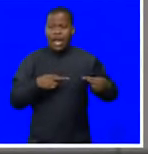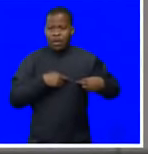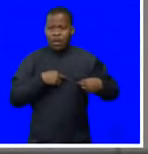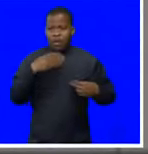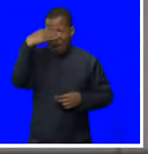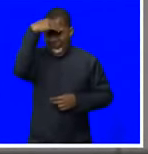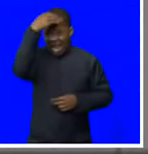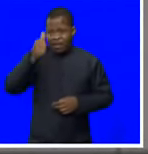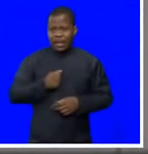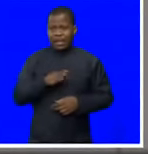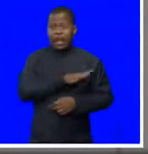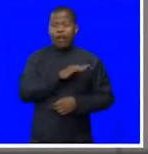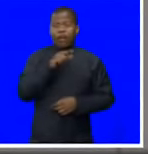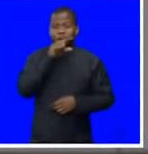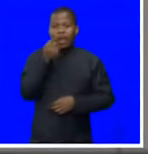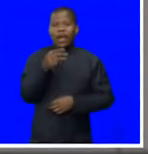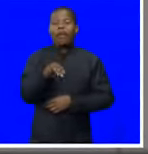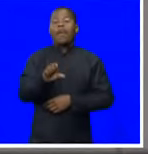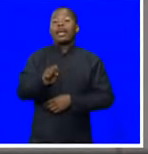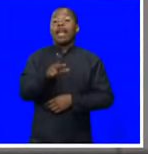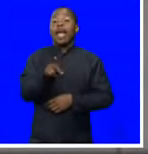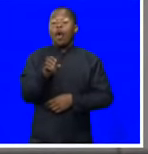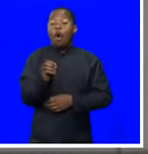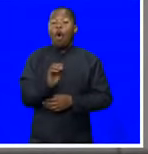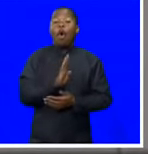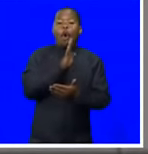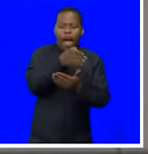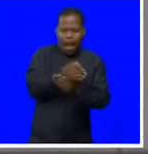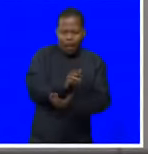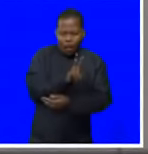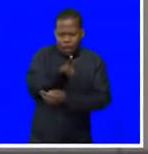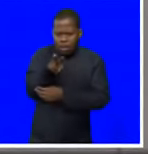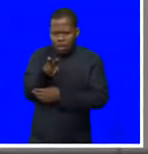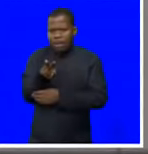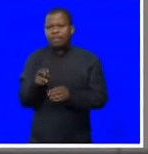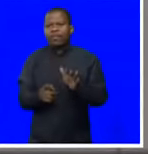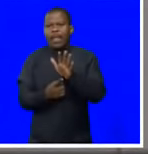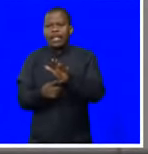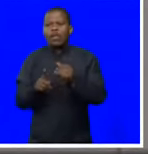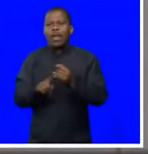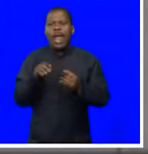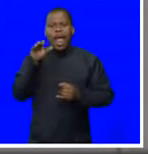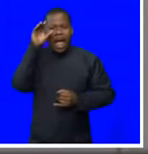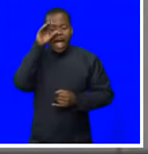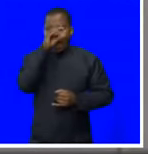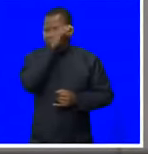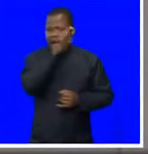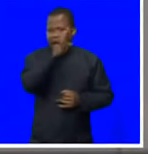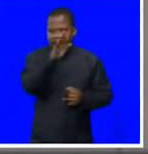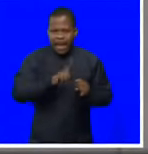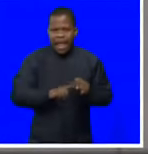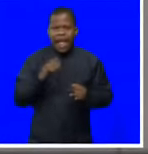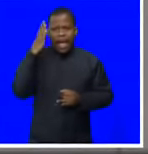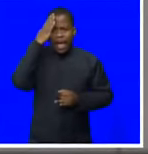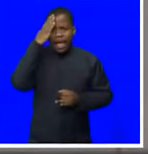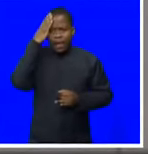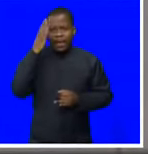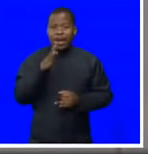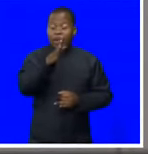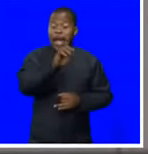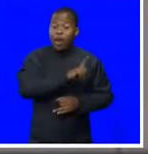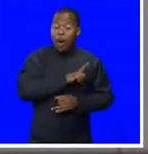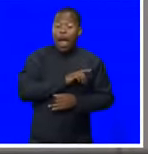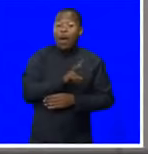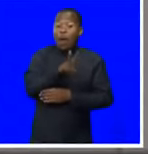wathi azingotibonela lena so soyile nje le ekumangane station ebo Big Bend